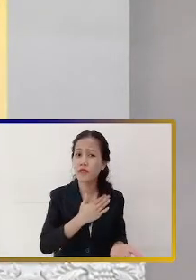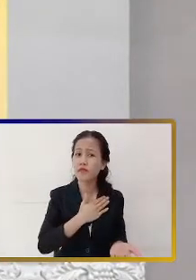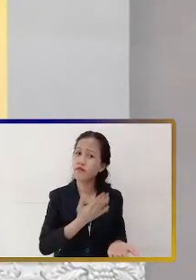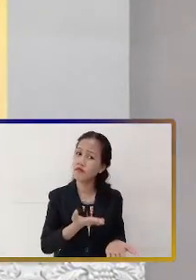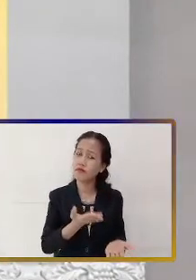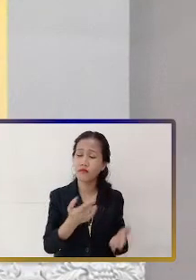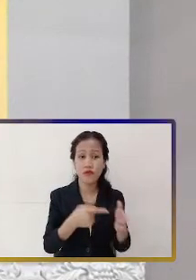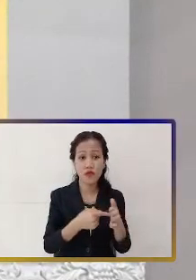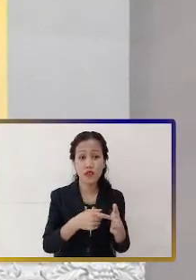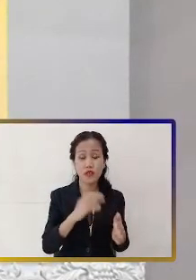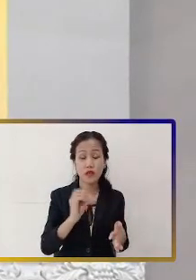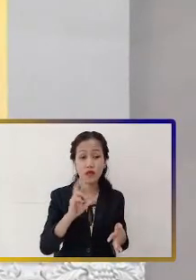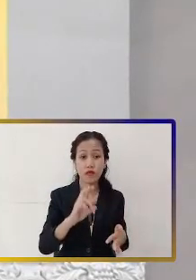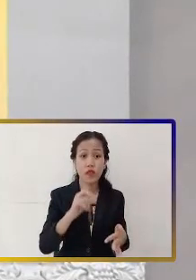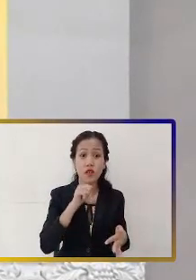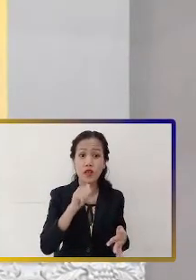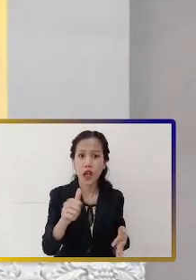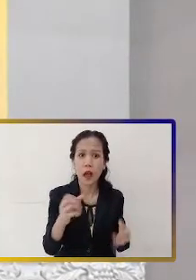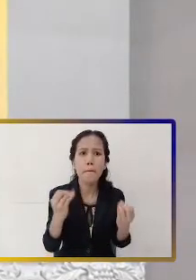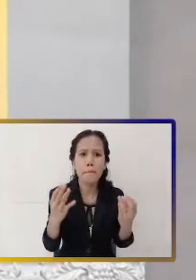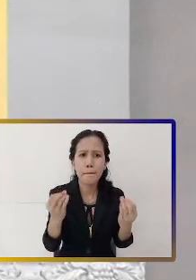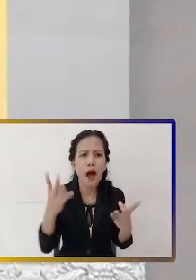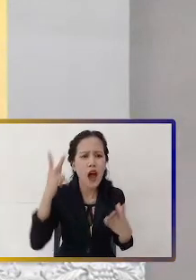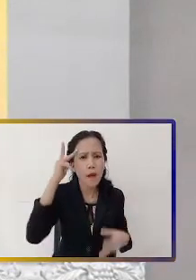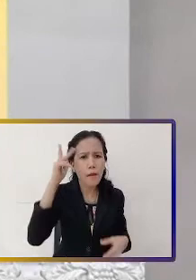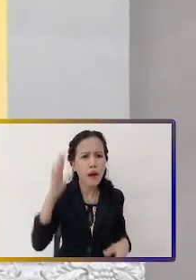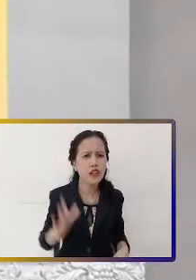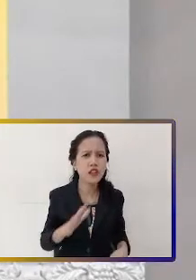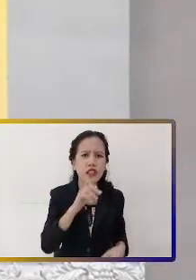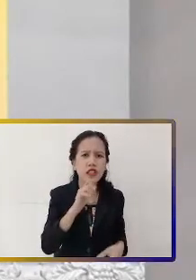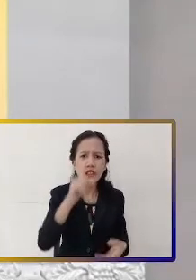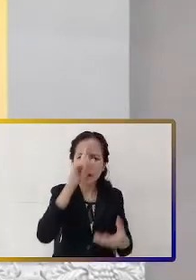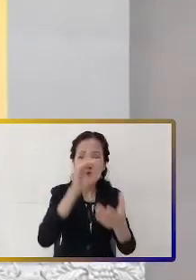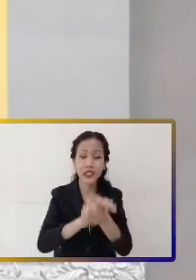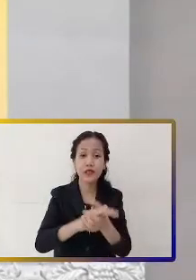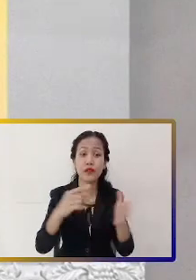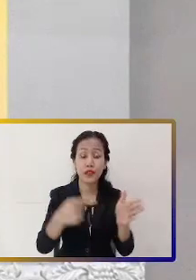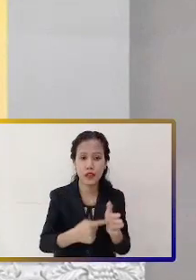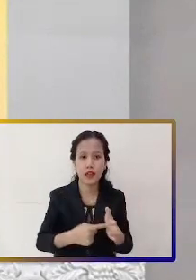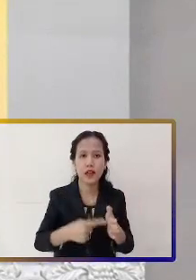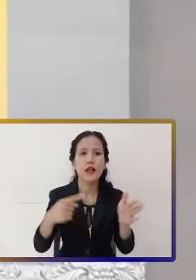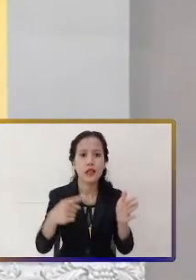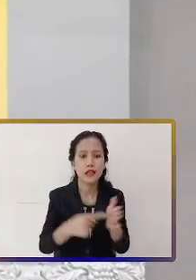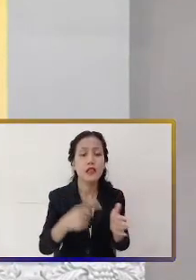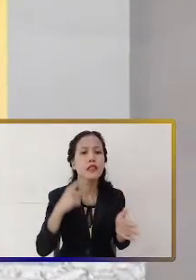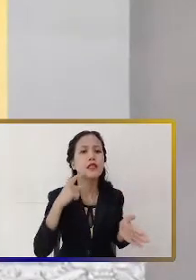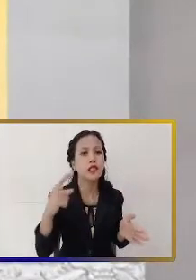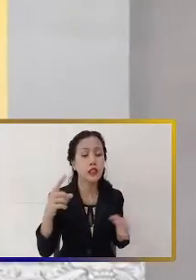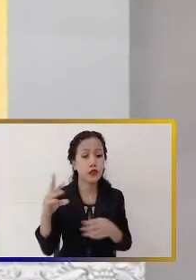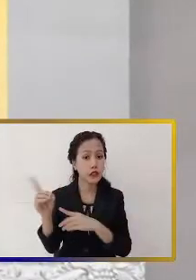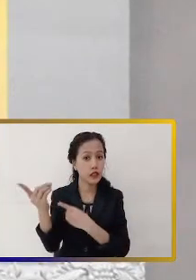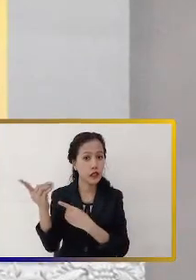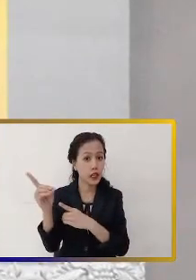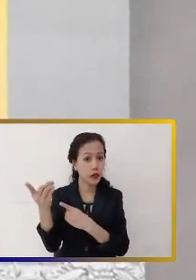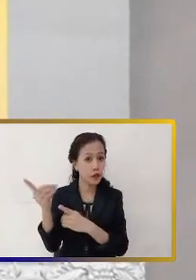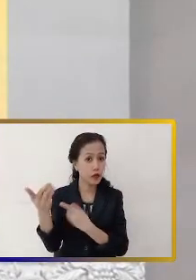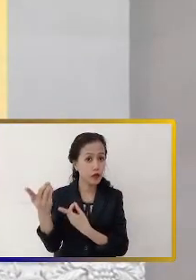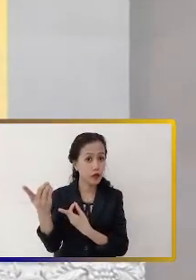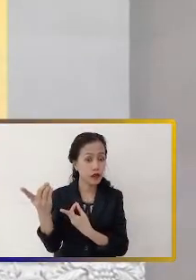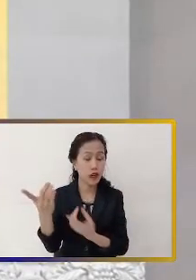maraming mga pastors na hindi naniniwala, puro ito mga kapatid. But listen, ito yung sinasabi ng Panginoon sa disciples, bagamat ito ay sa